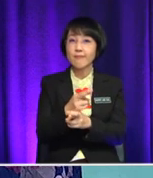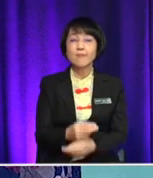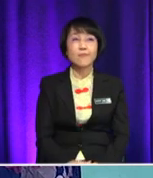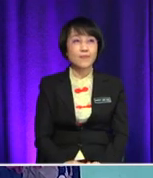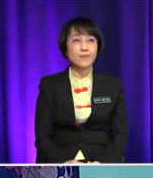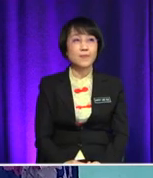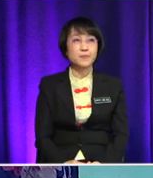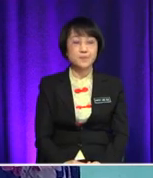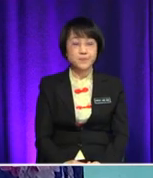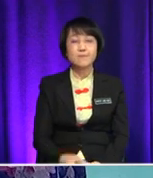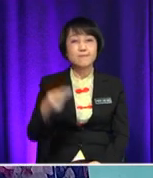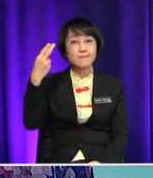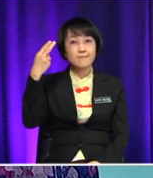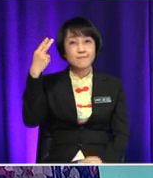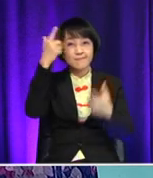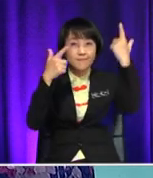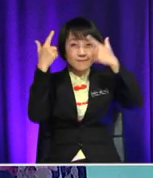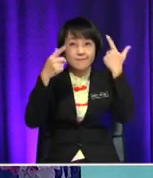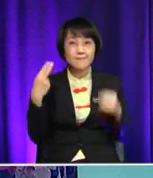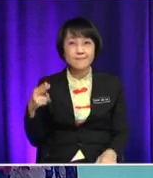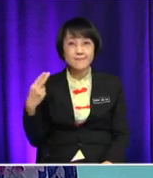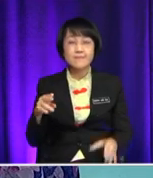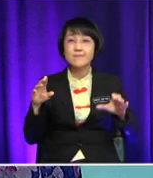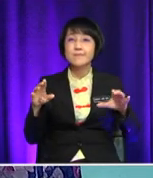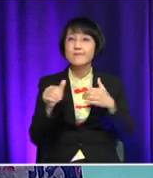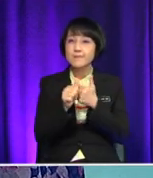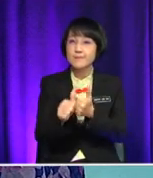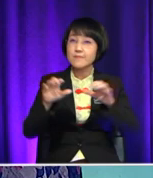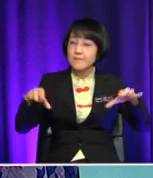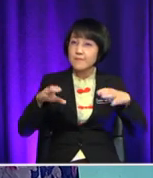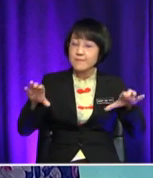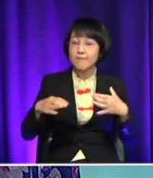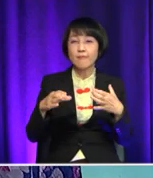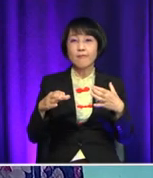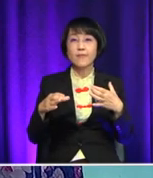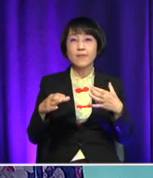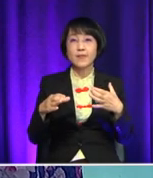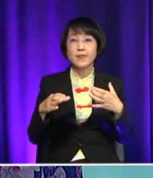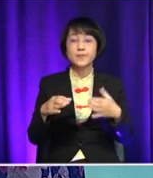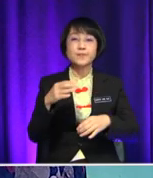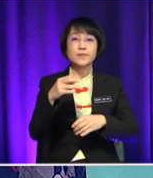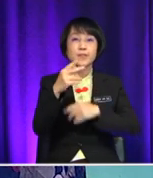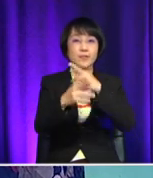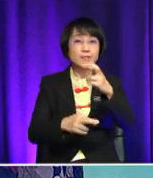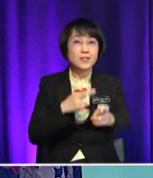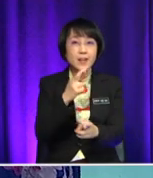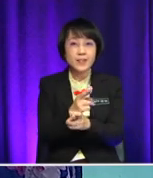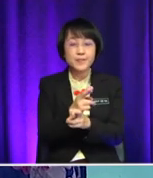yang mengamalkan Amalan kita smule seperti yang kita sebut tadi itu kan